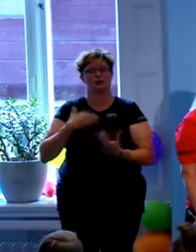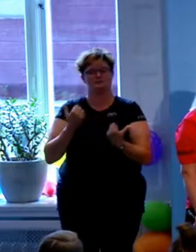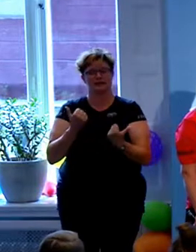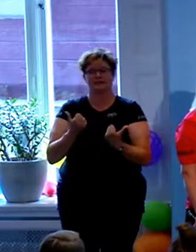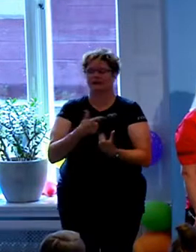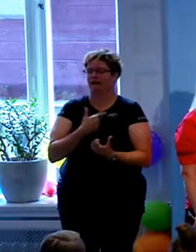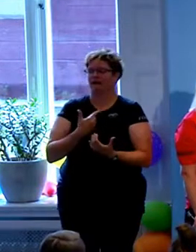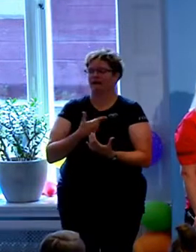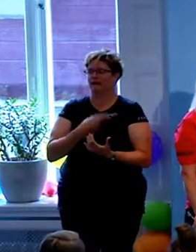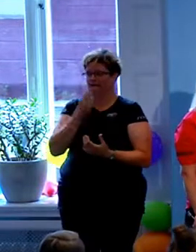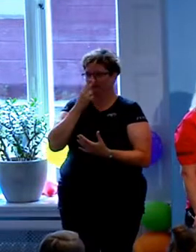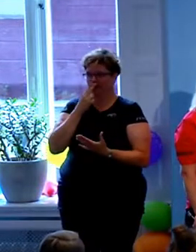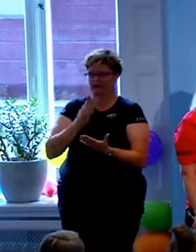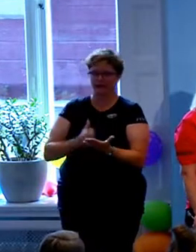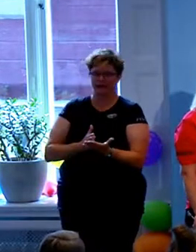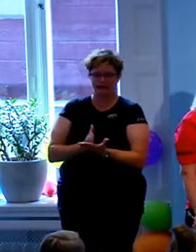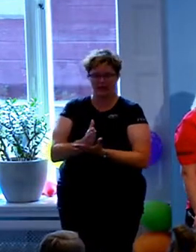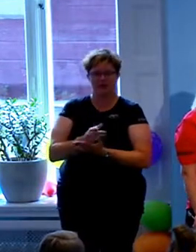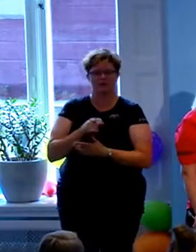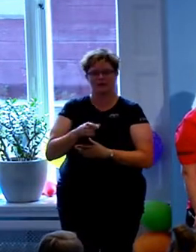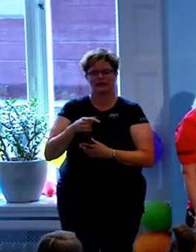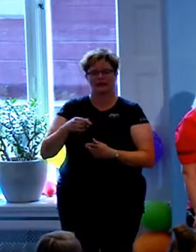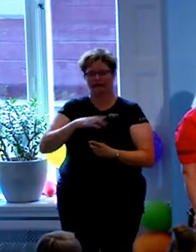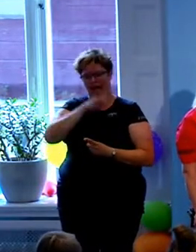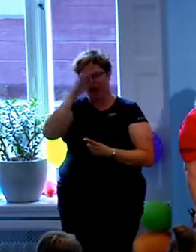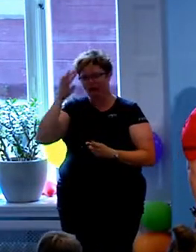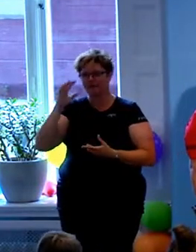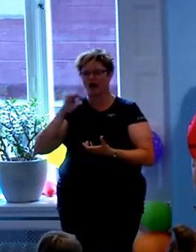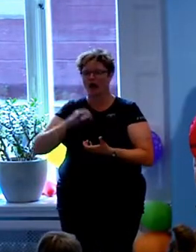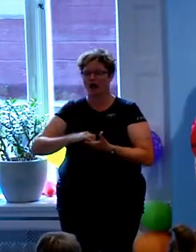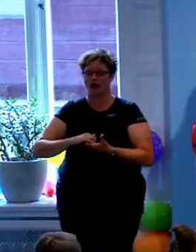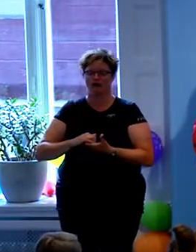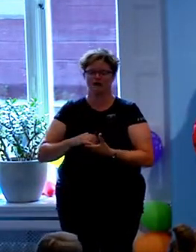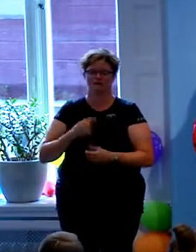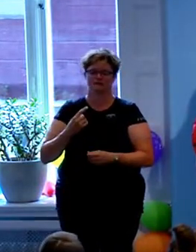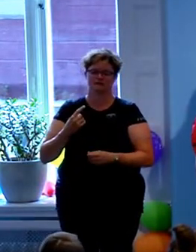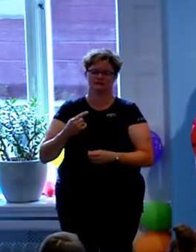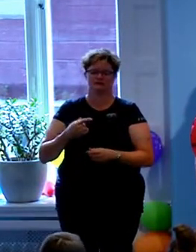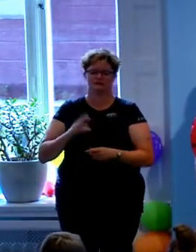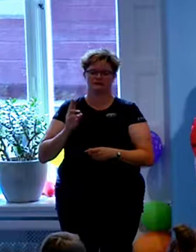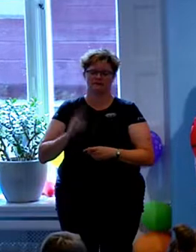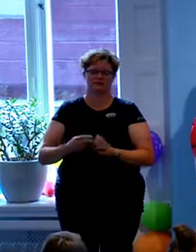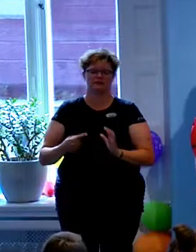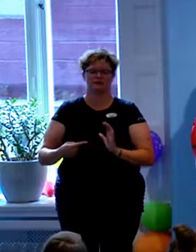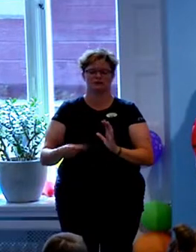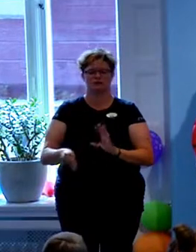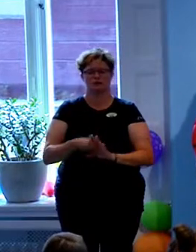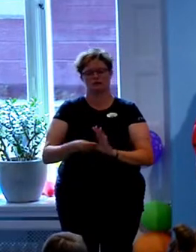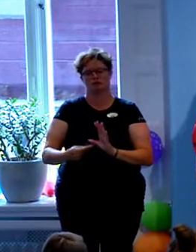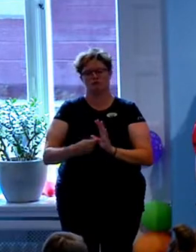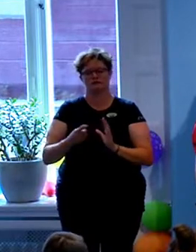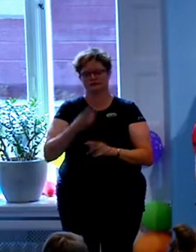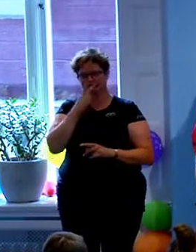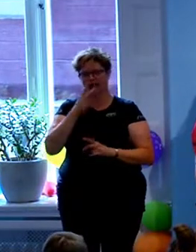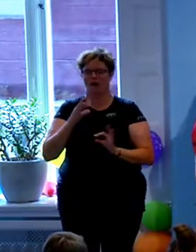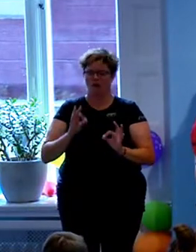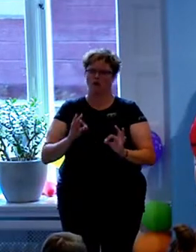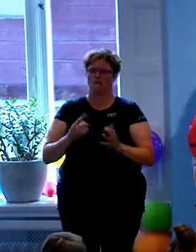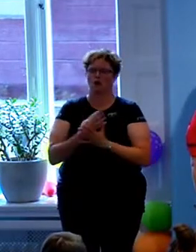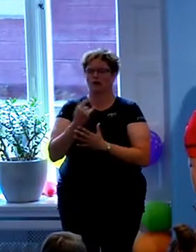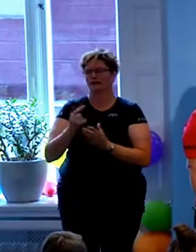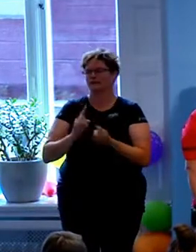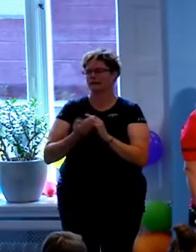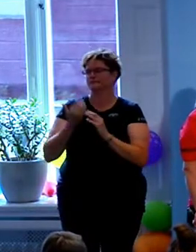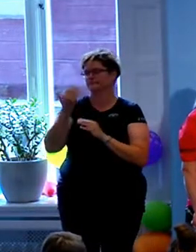viktigt att titta igenom den föråldrade och kanske obsoleta lagen snart och se över andra möjligheter då. Så att vi också får